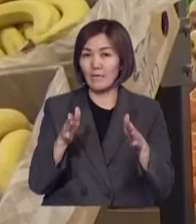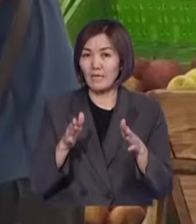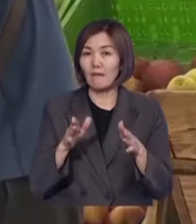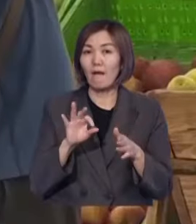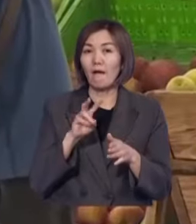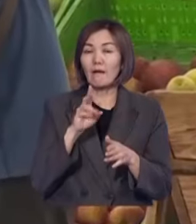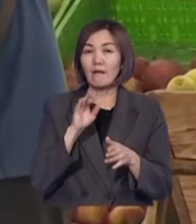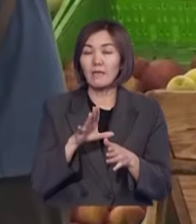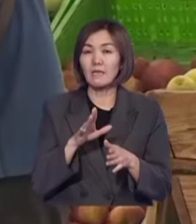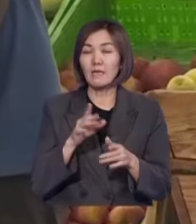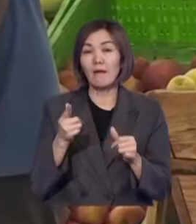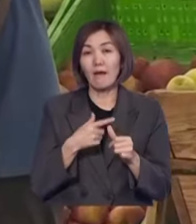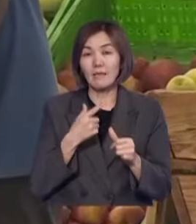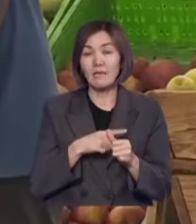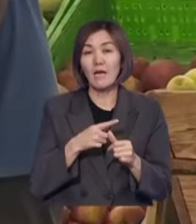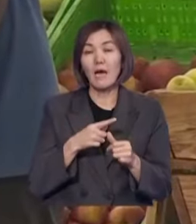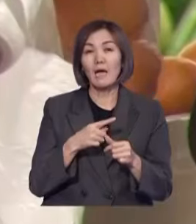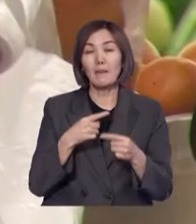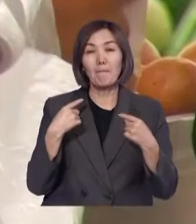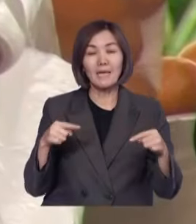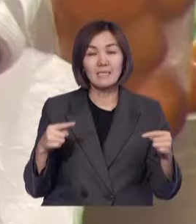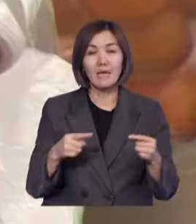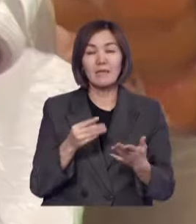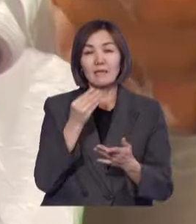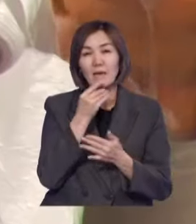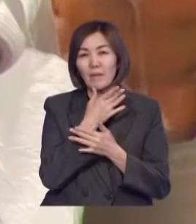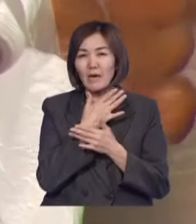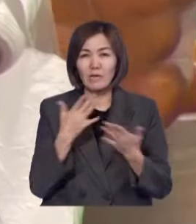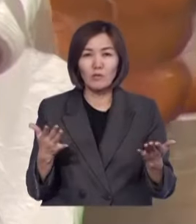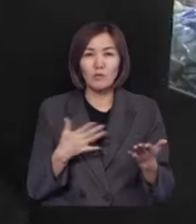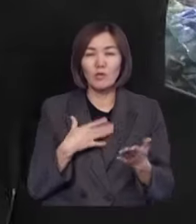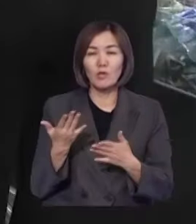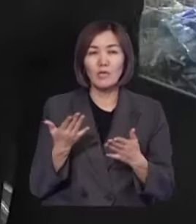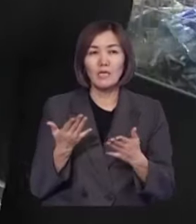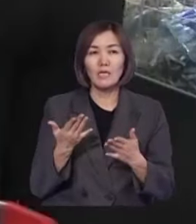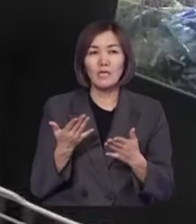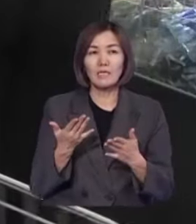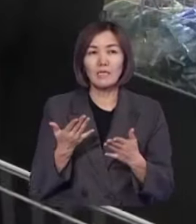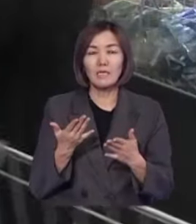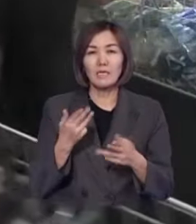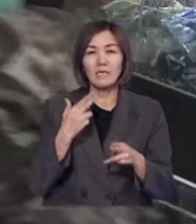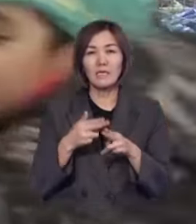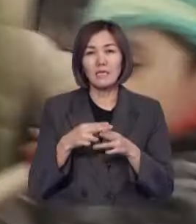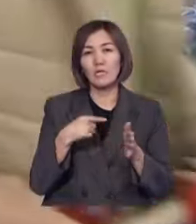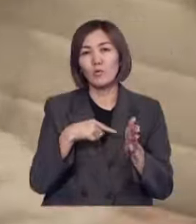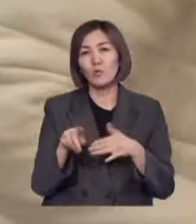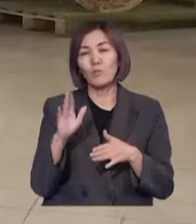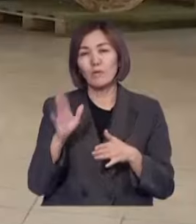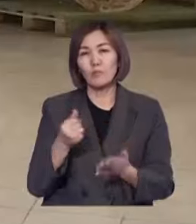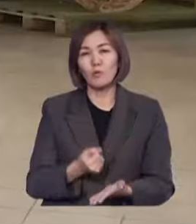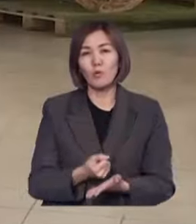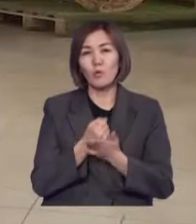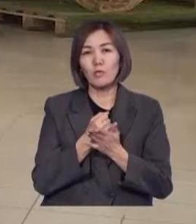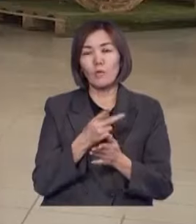Аты органикалық болғанымен заты басқа өнімдердің айналымы жолы кесіледі. Отандық органикалық өнім өндірушілерді қолдап,